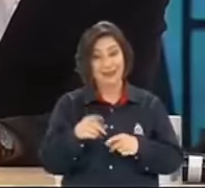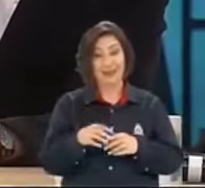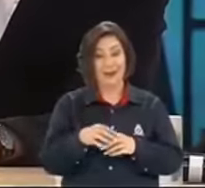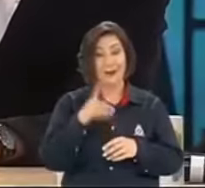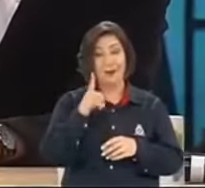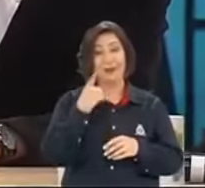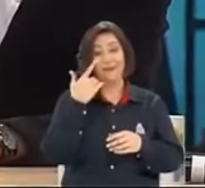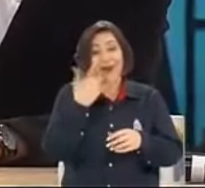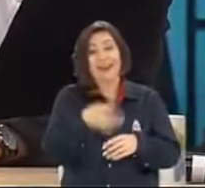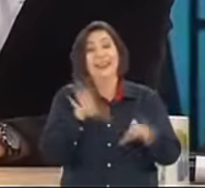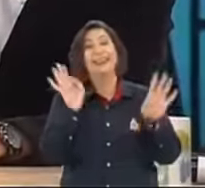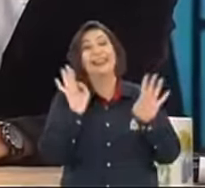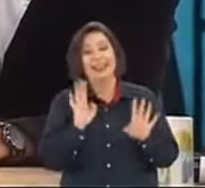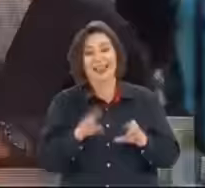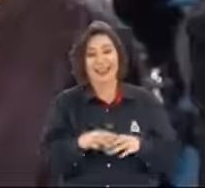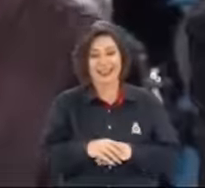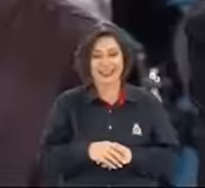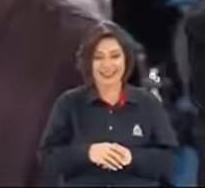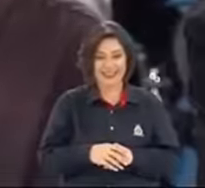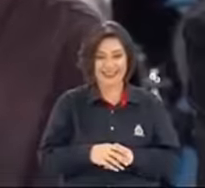tabii ama o da farkında değil.